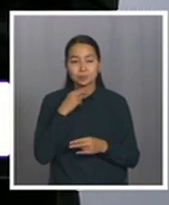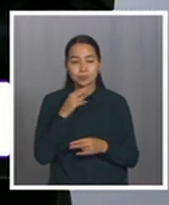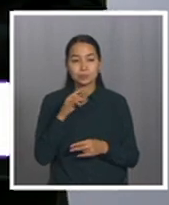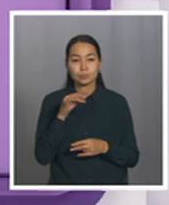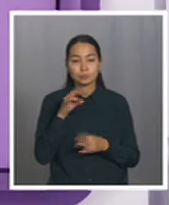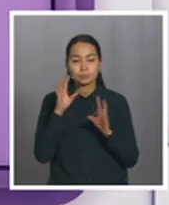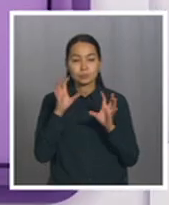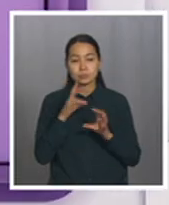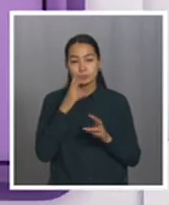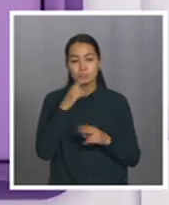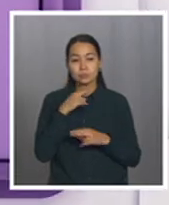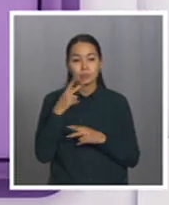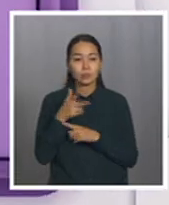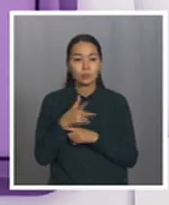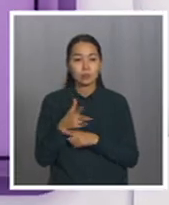назар аударайық.